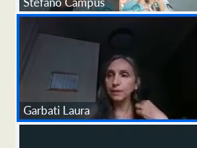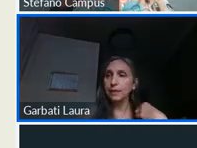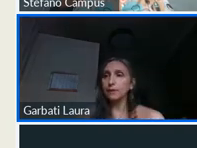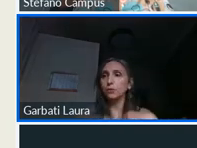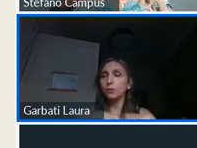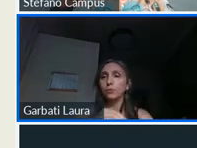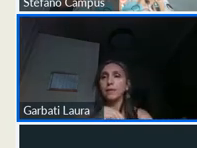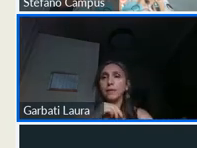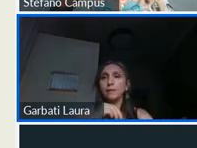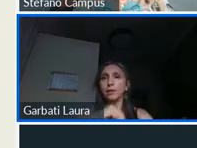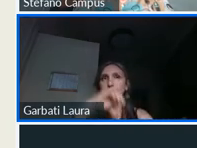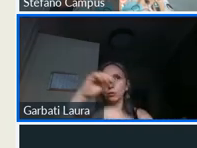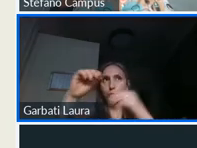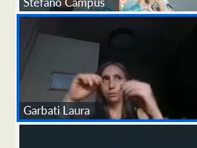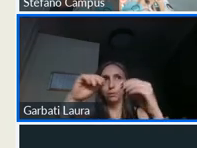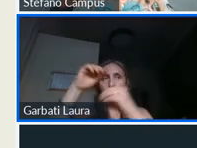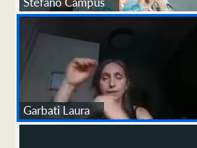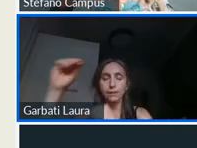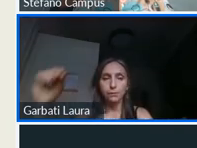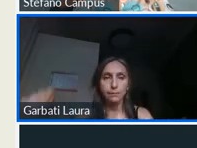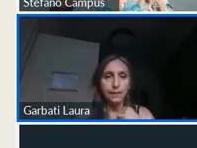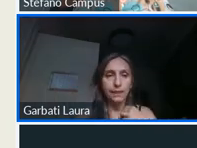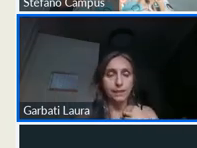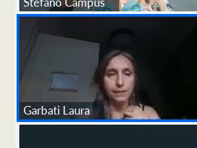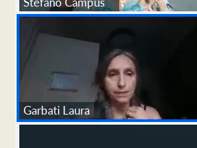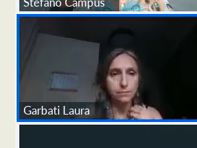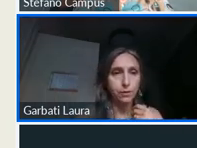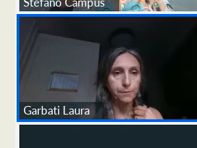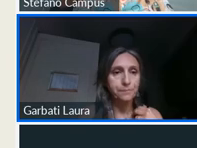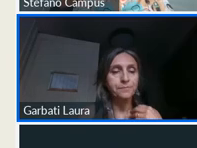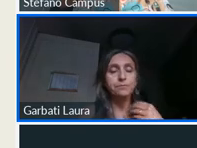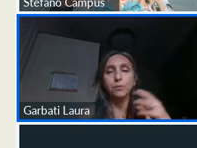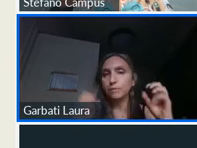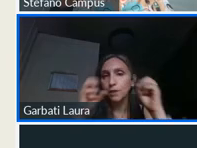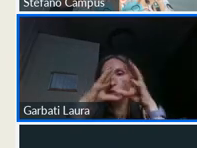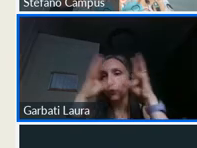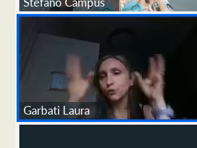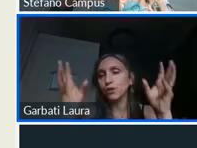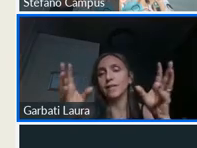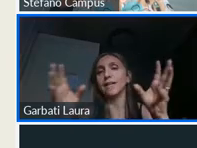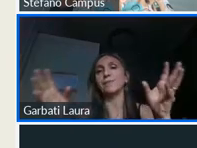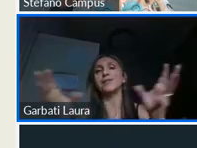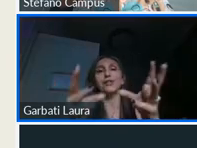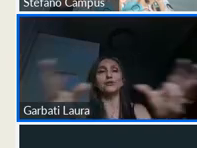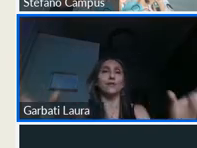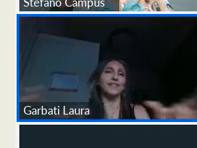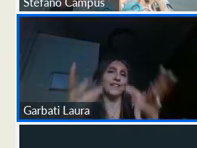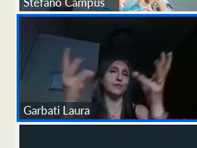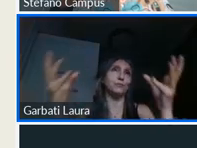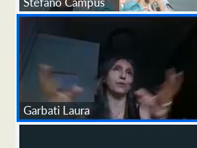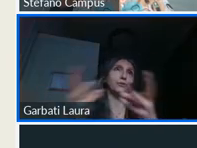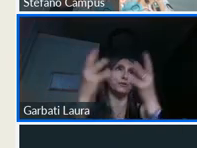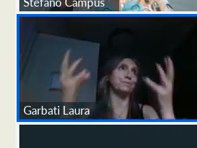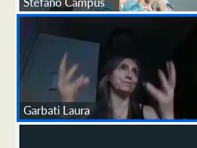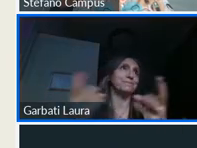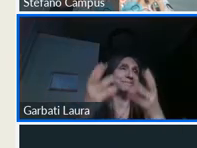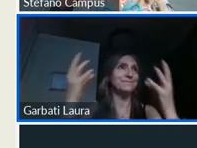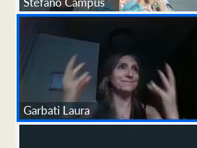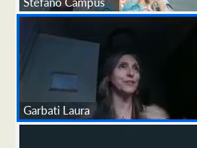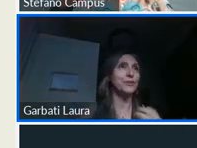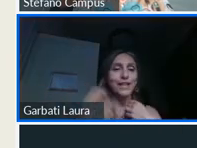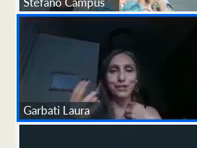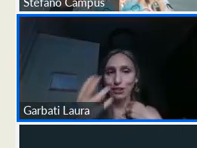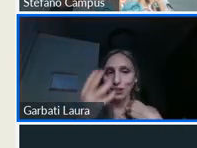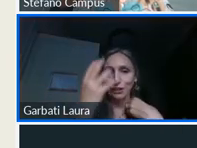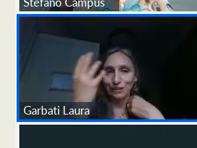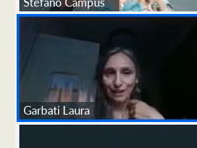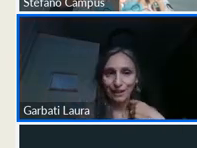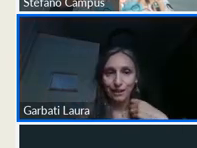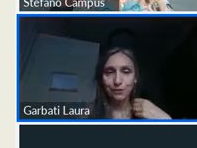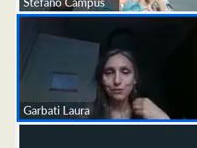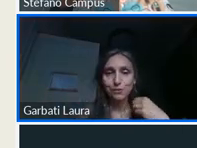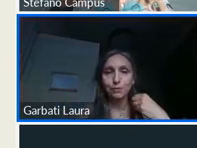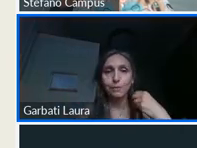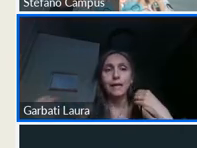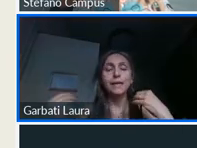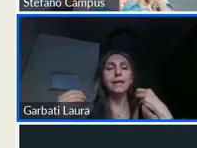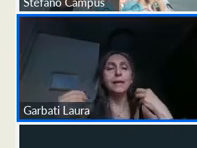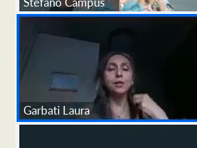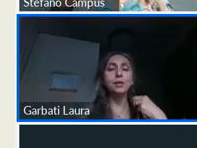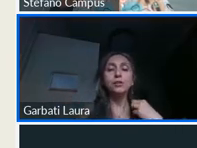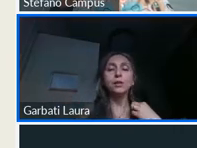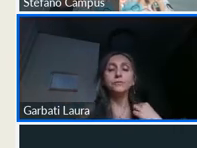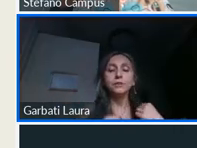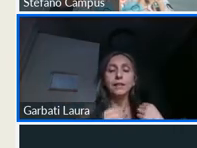brevettabile, è brevettato come elemento componente di un meccanismo. Ve la do così, chiaramente sto andando molto con l'accetta, ecco,